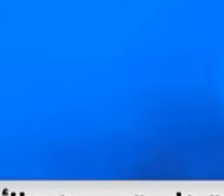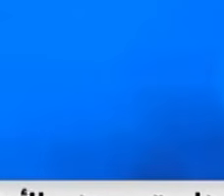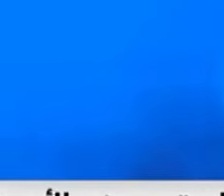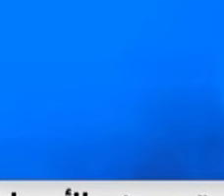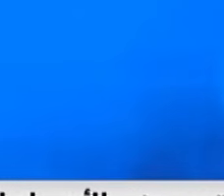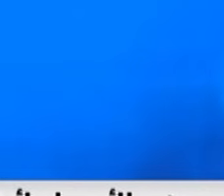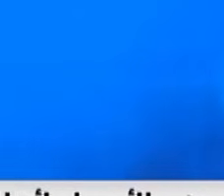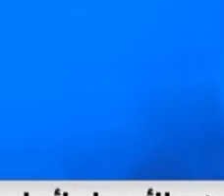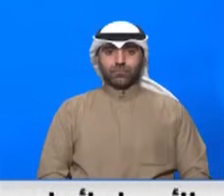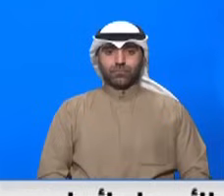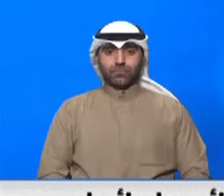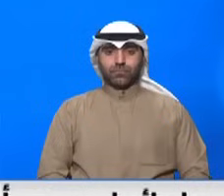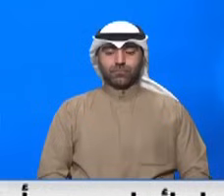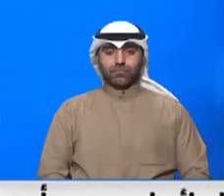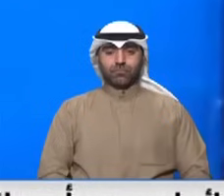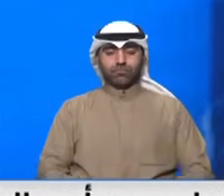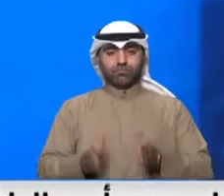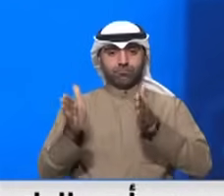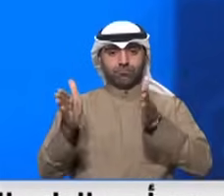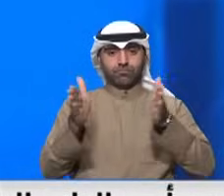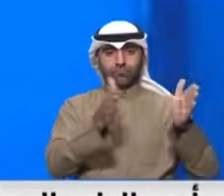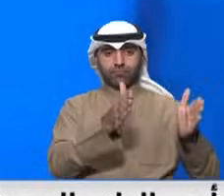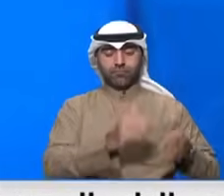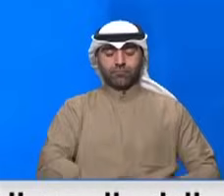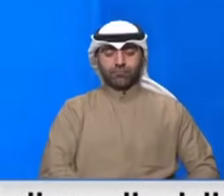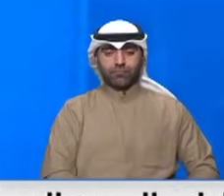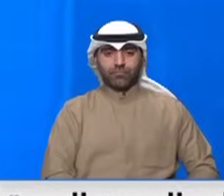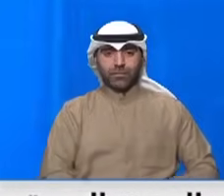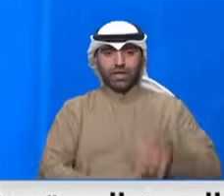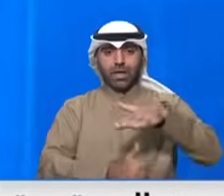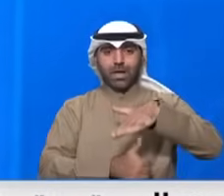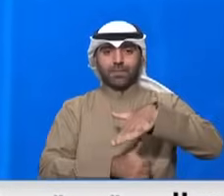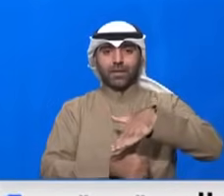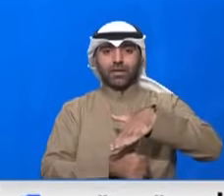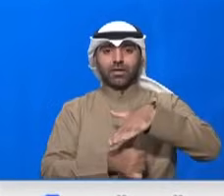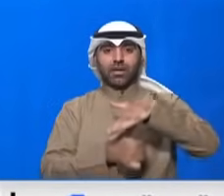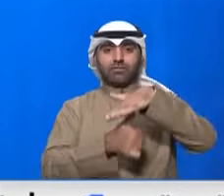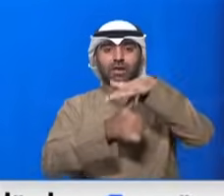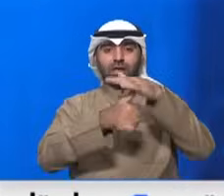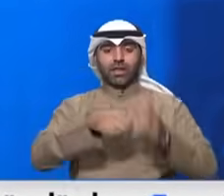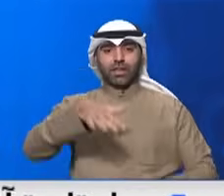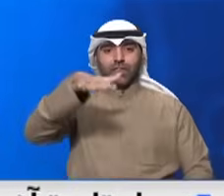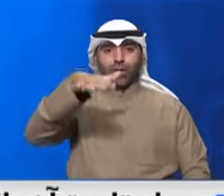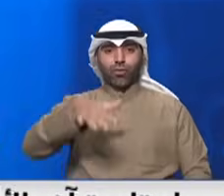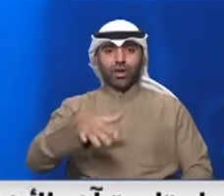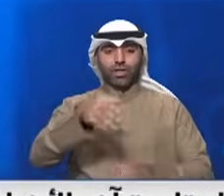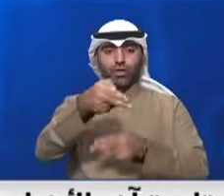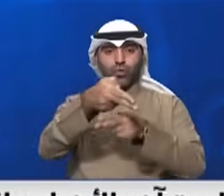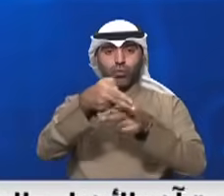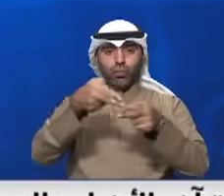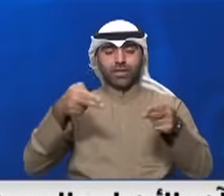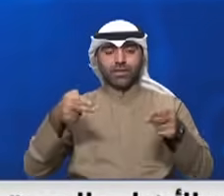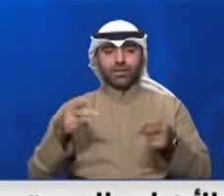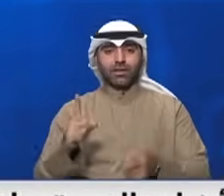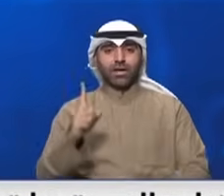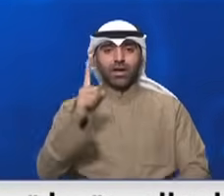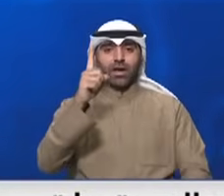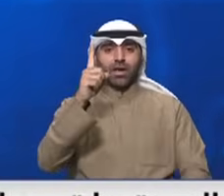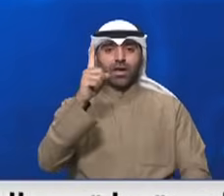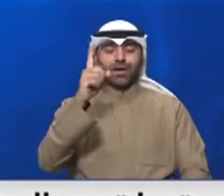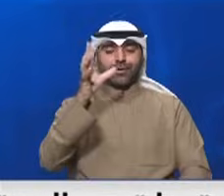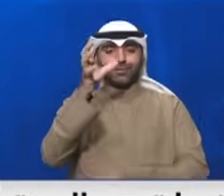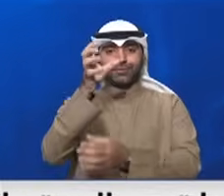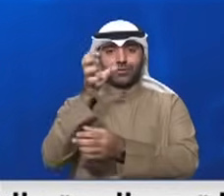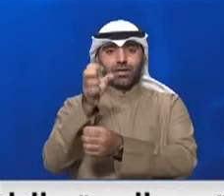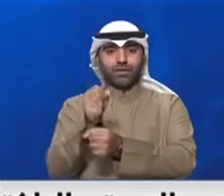ودادي استقبل حضره صاحب السمو امير البلاد الشيخ مشعل الاحمد الجابر الصباح حفظه الله ورعاه في المطار الاميري